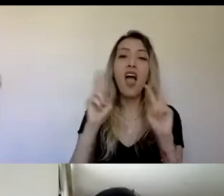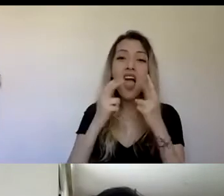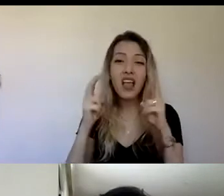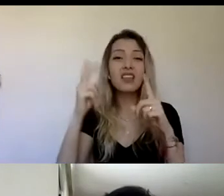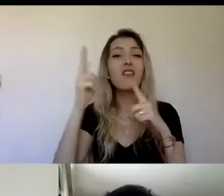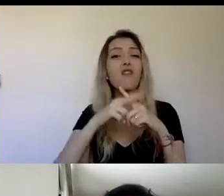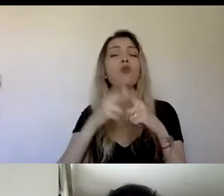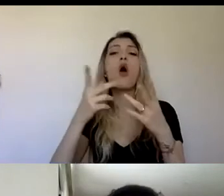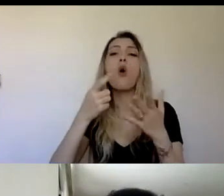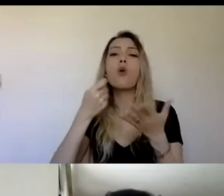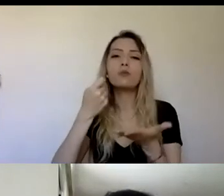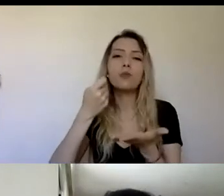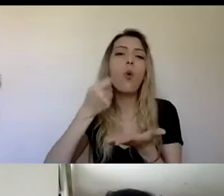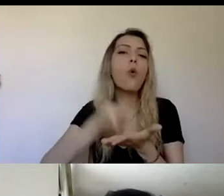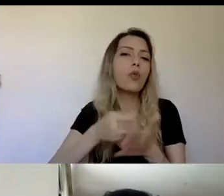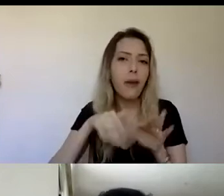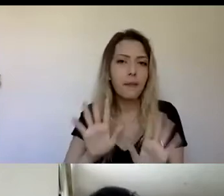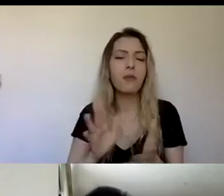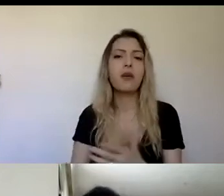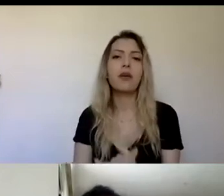için çok temel bir